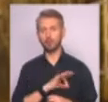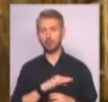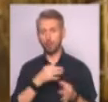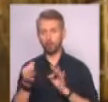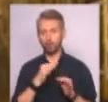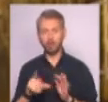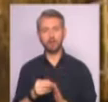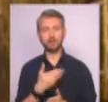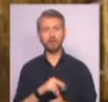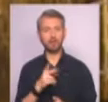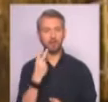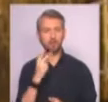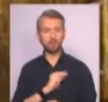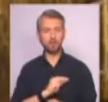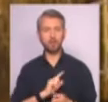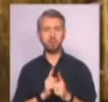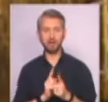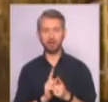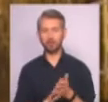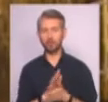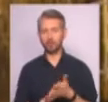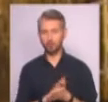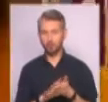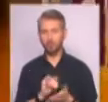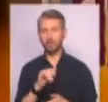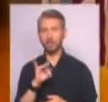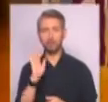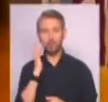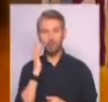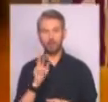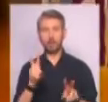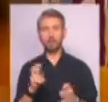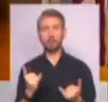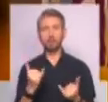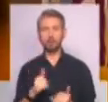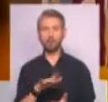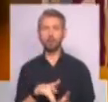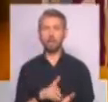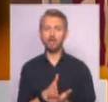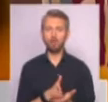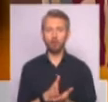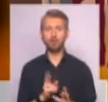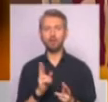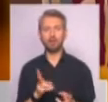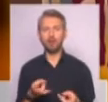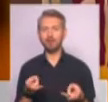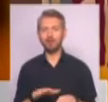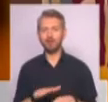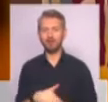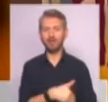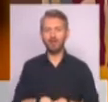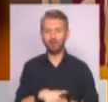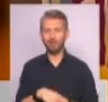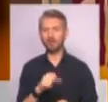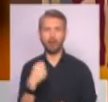завжди, працює перекладач жестової мови Ігор Бондаренко. Тема сьогодні – комунальні послуги, як не залишитись на вулиці за